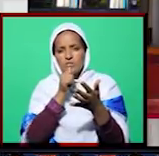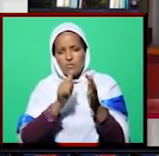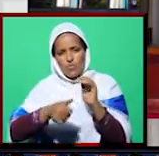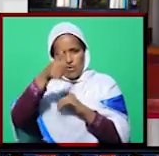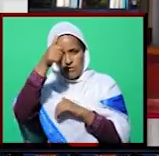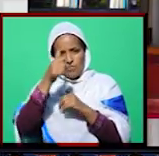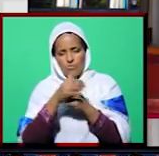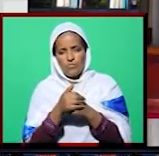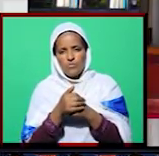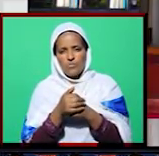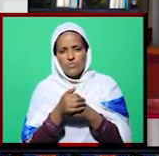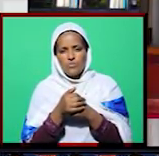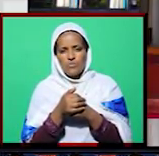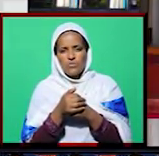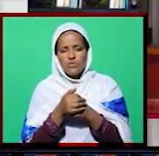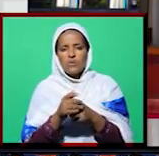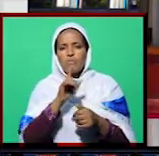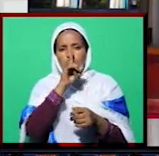አምስቱ አይማደ ምስጢር ዶግማው፣